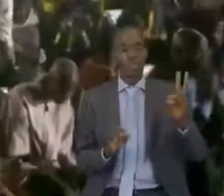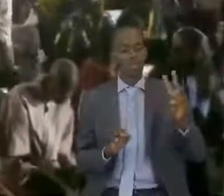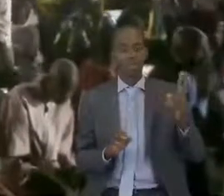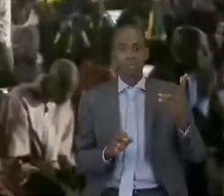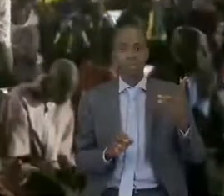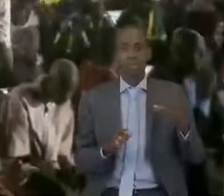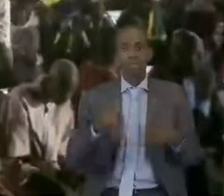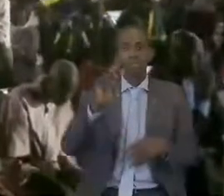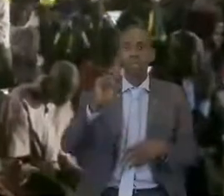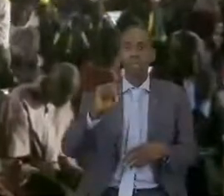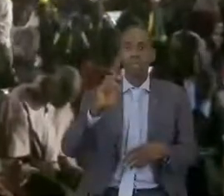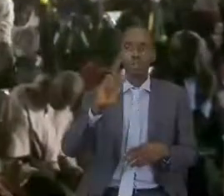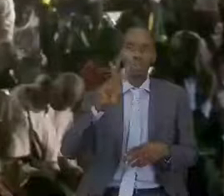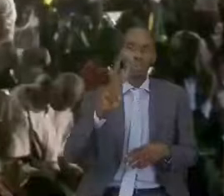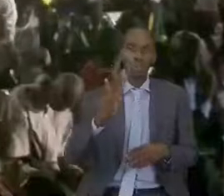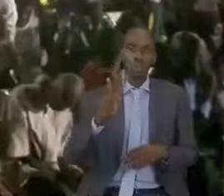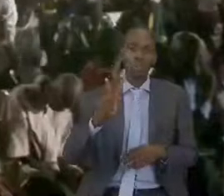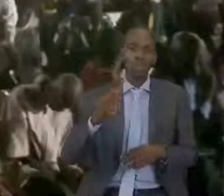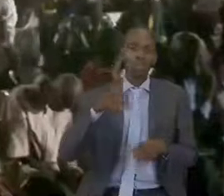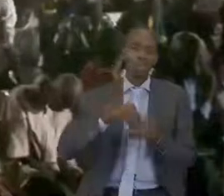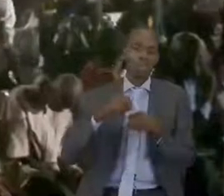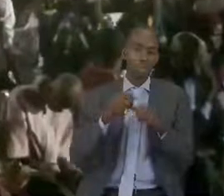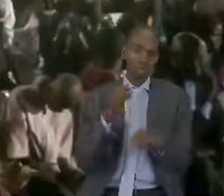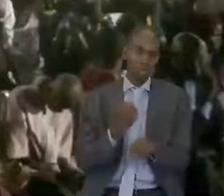après. Notre pasteur